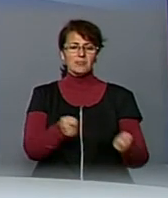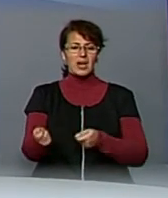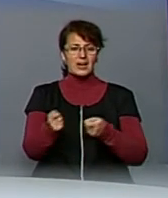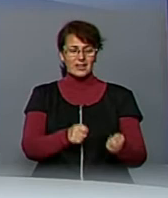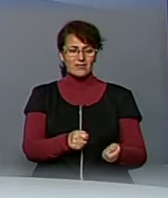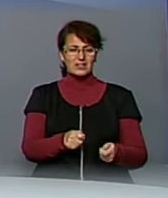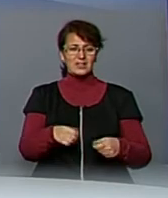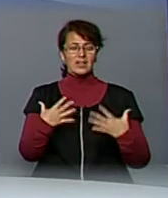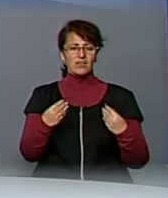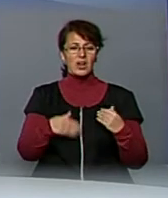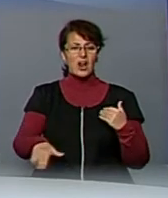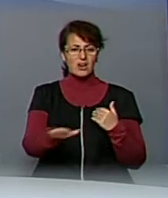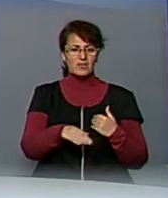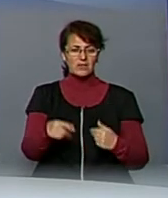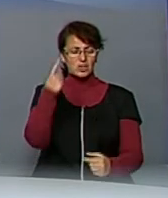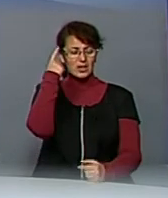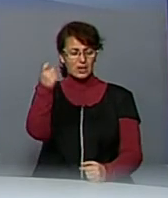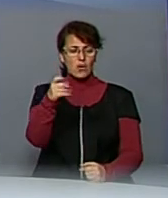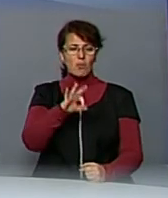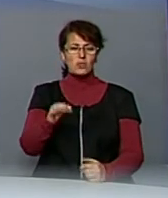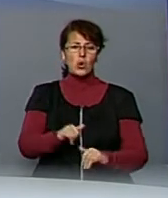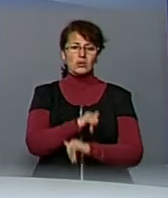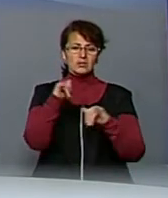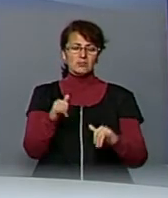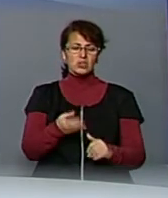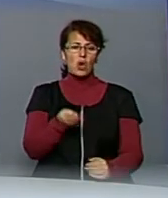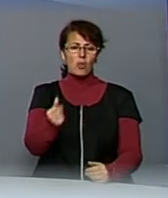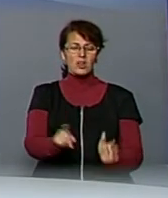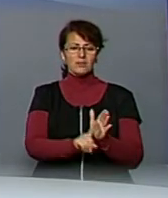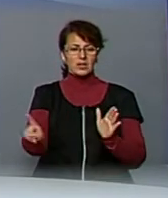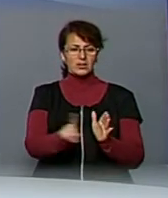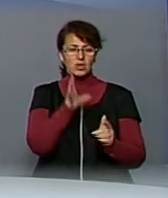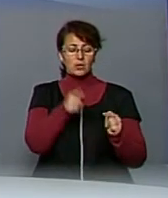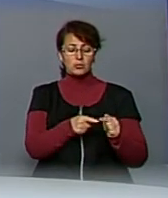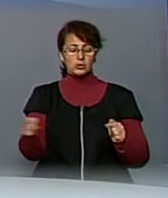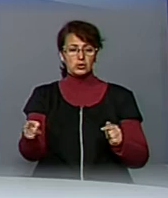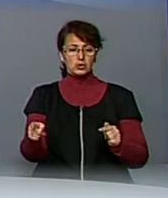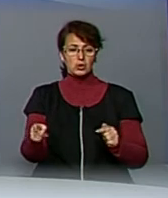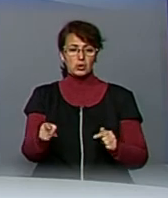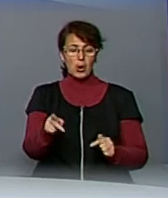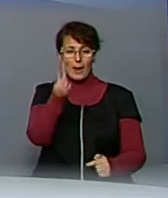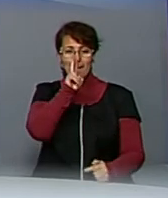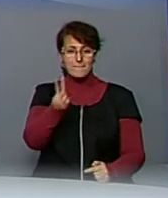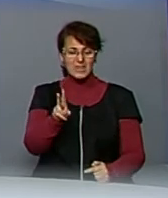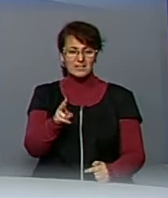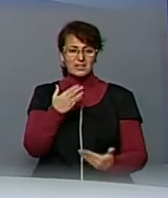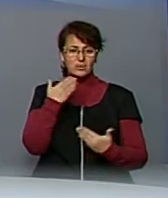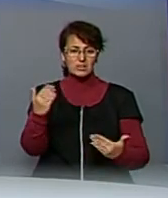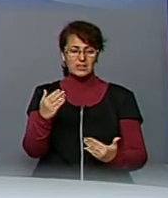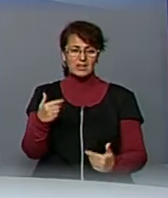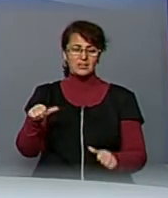Іван Велійка заявив про збільшення оплати проїзду. За його словами, упродовж 2 останніх місяців вартість дизельного палива зросла